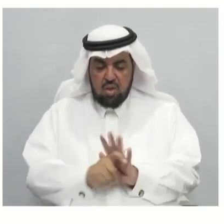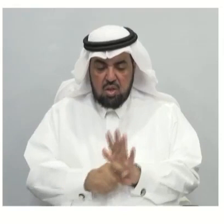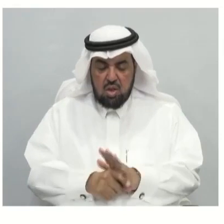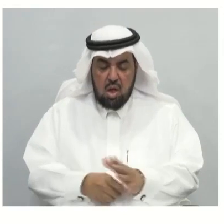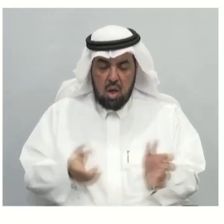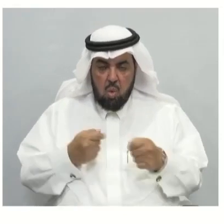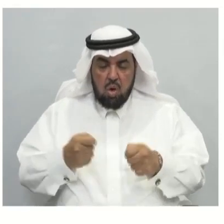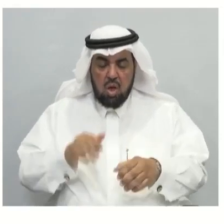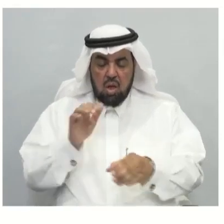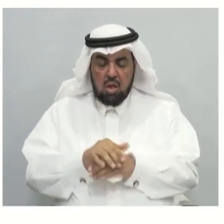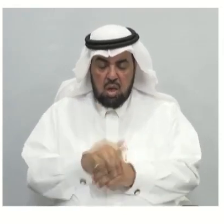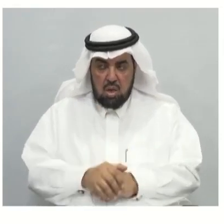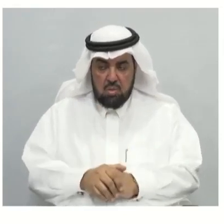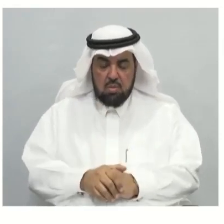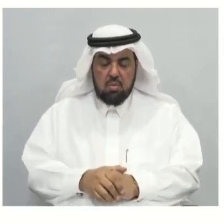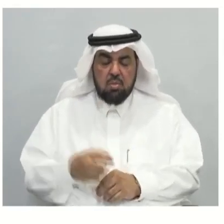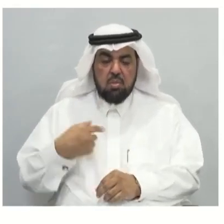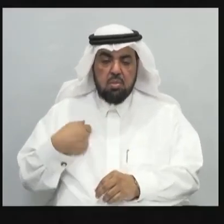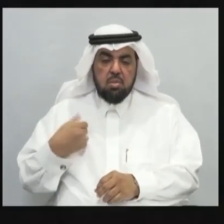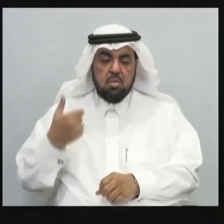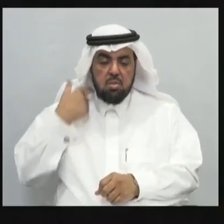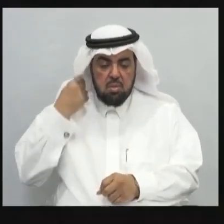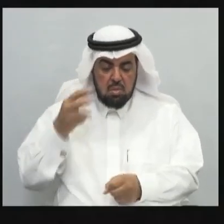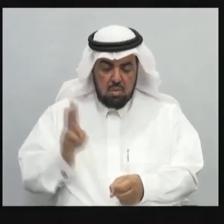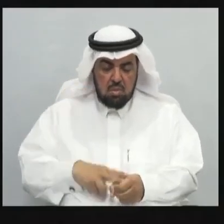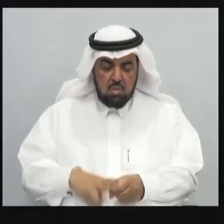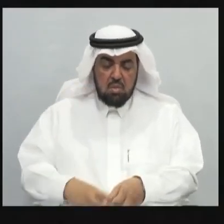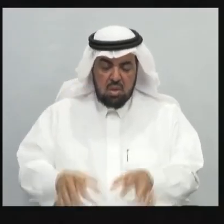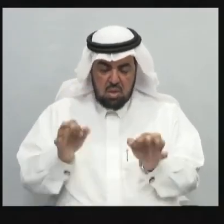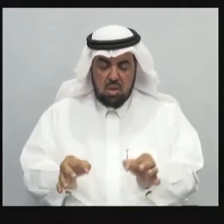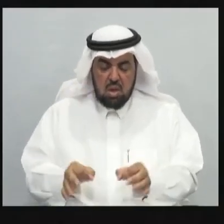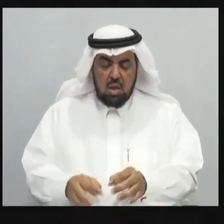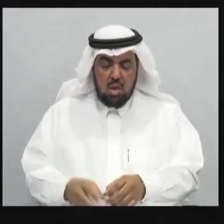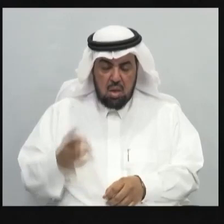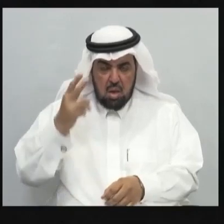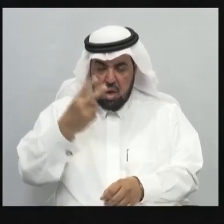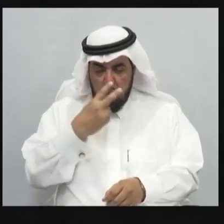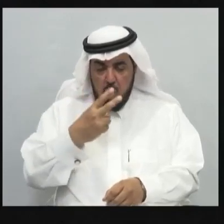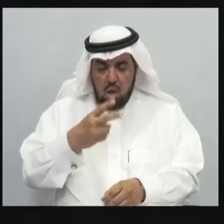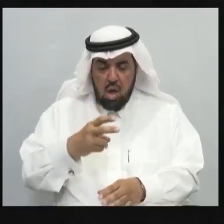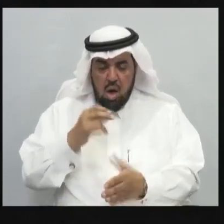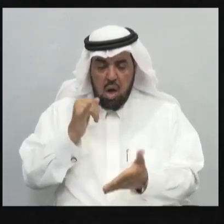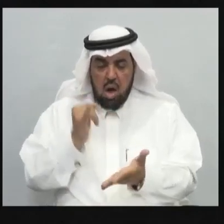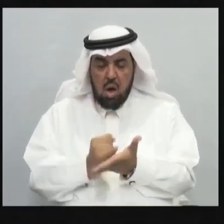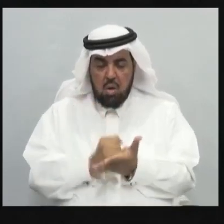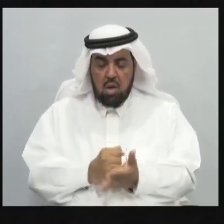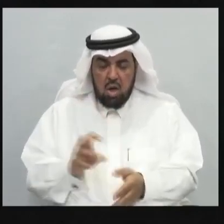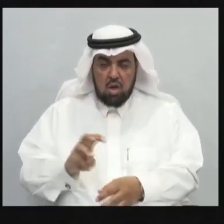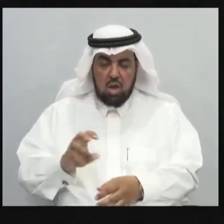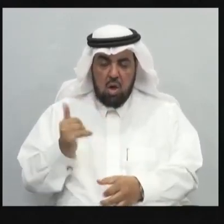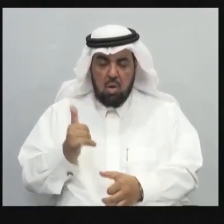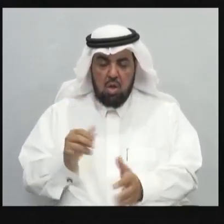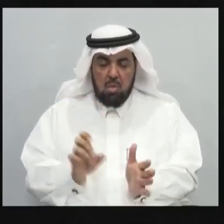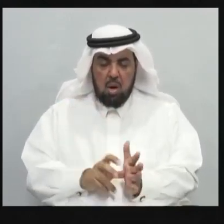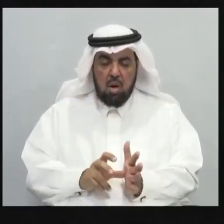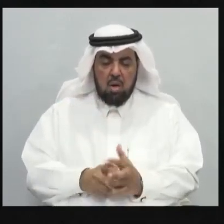وزاره التعليم وهذا ما نسميه التكرار لترسيخ الهويه البصريه للشركه او المنظمه